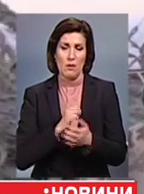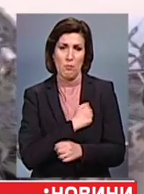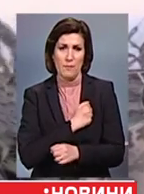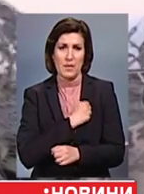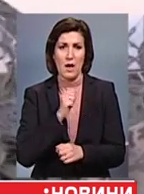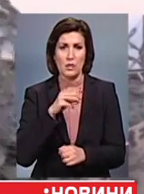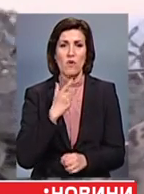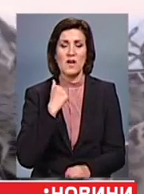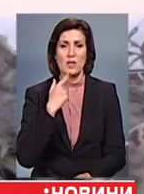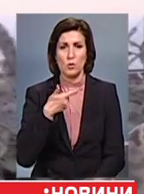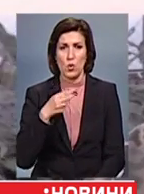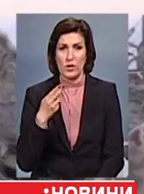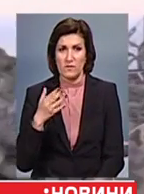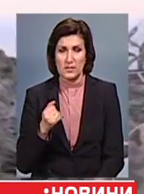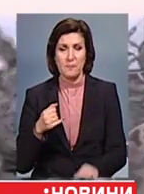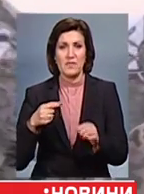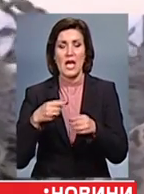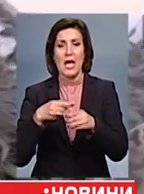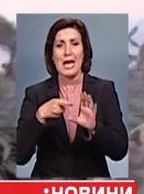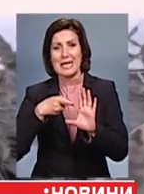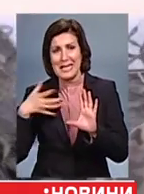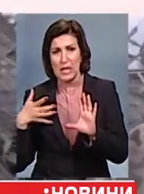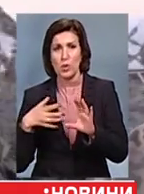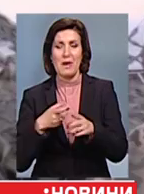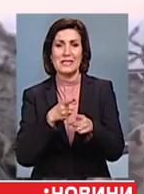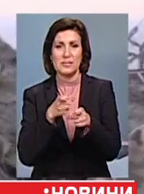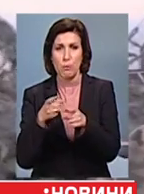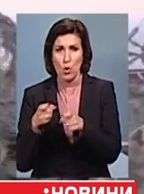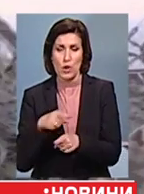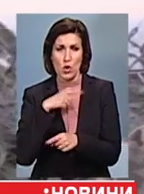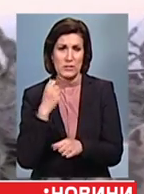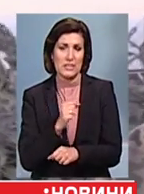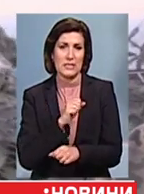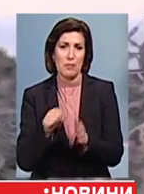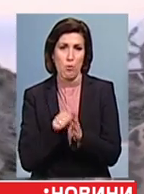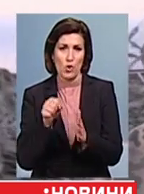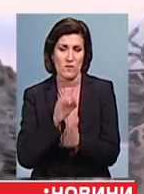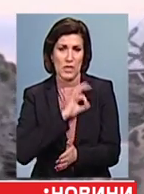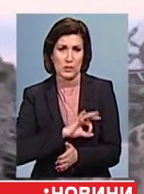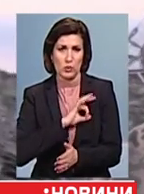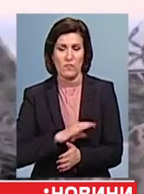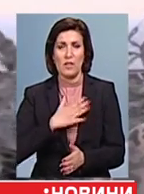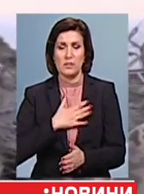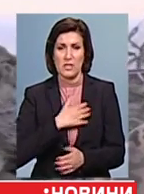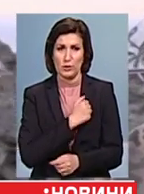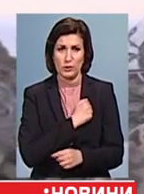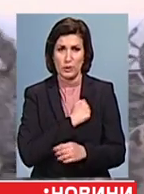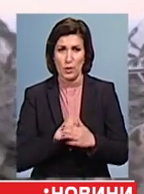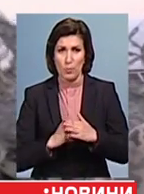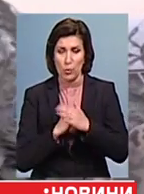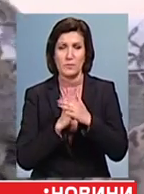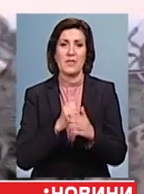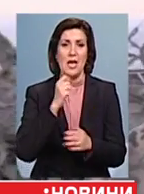в Красногорівці. Гранатомети та стрілецьку зброю проросійські бойовики застосували по наших опорних пунктах біля